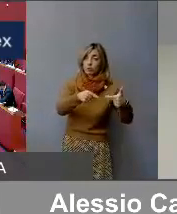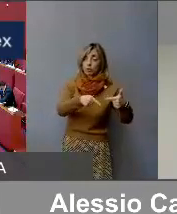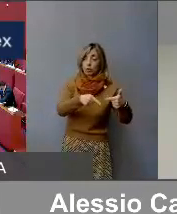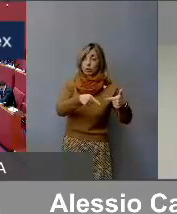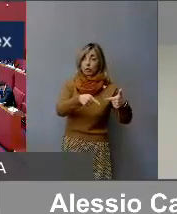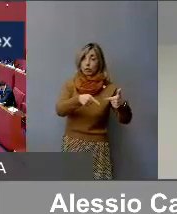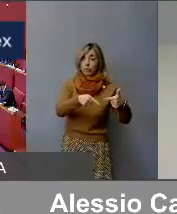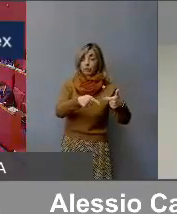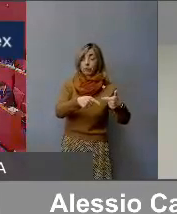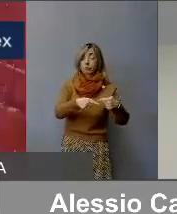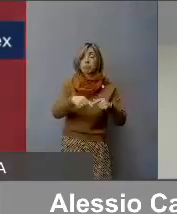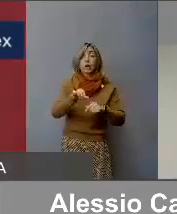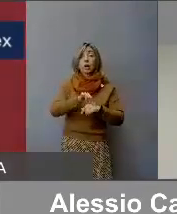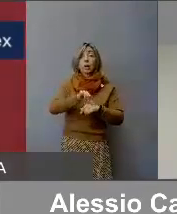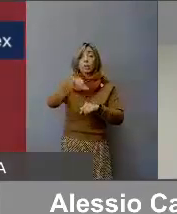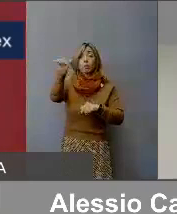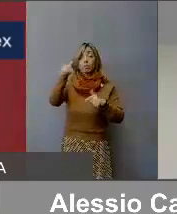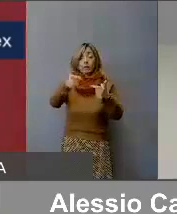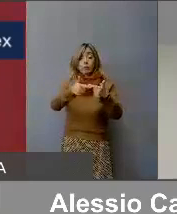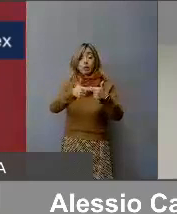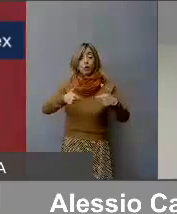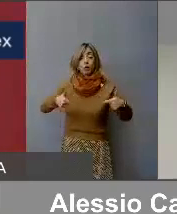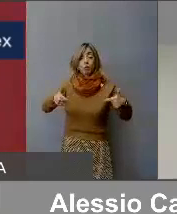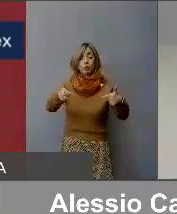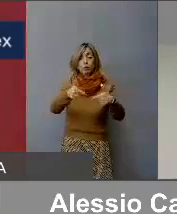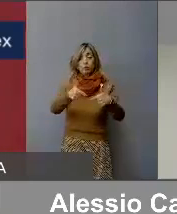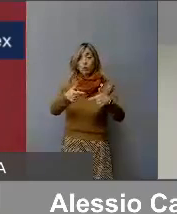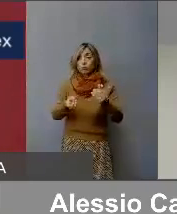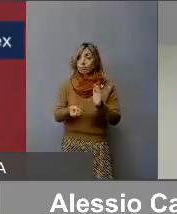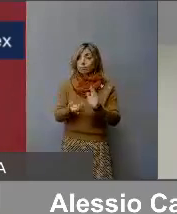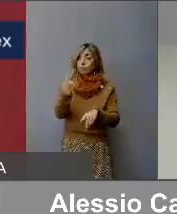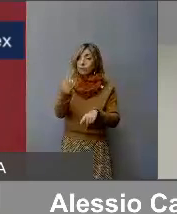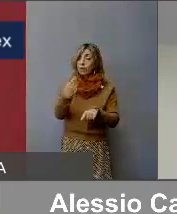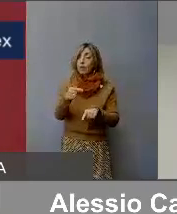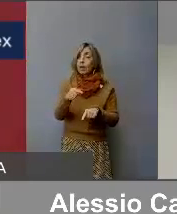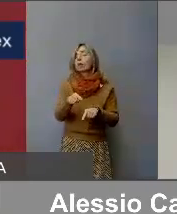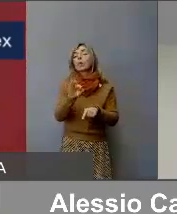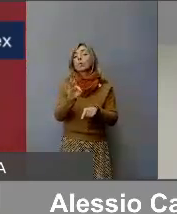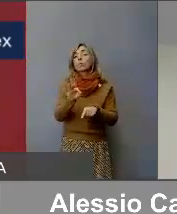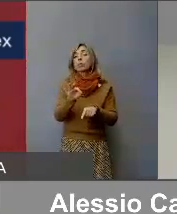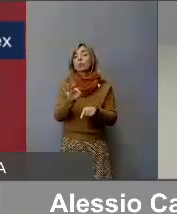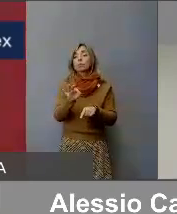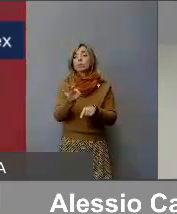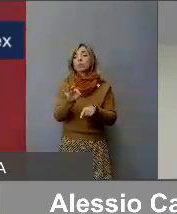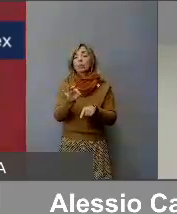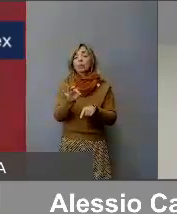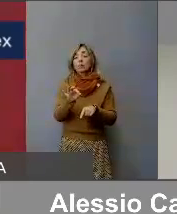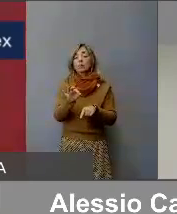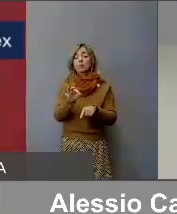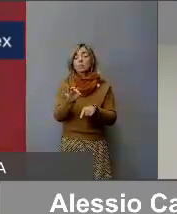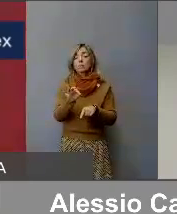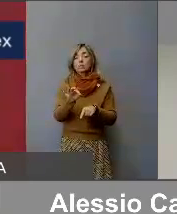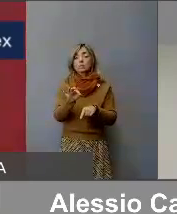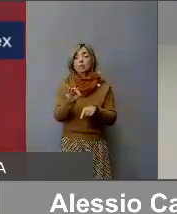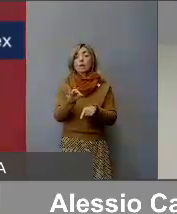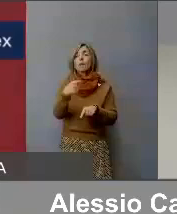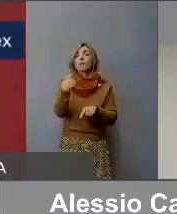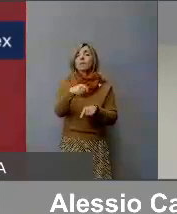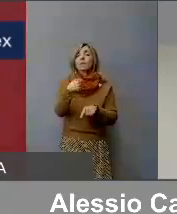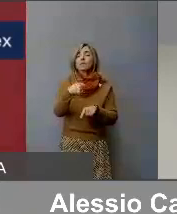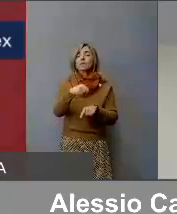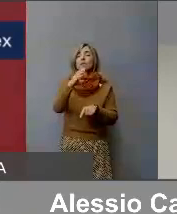che è stata indetta addirittura si è voluto il presidente anzi il presidente cosa